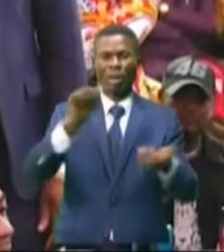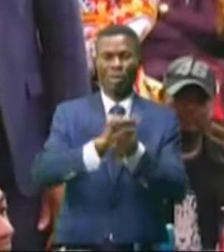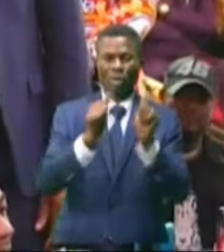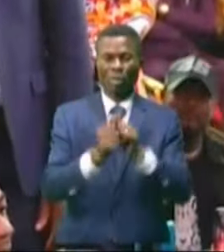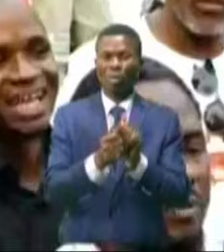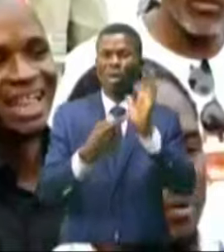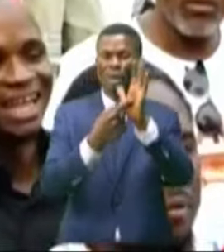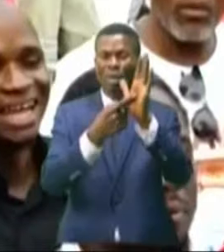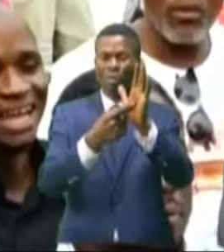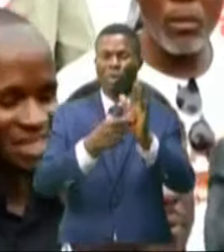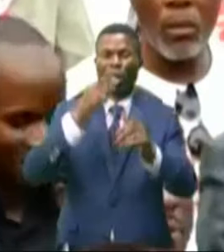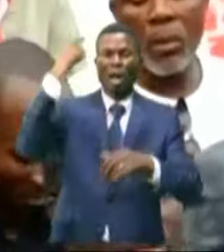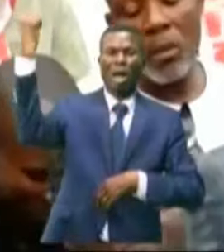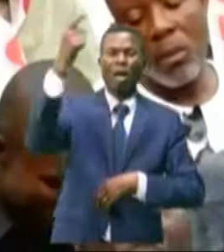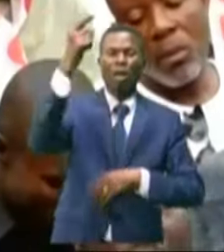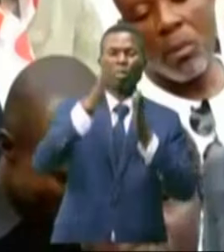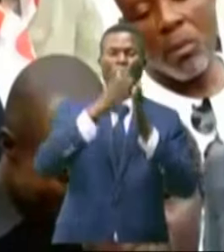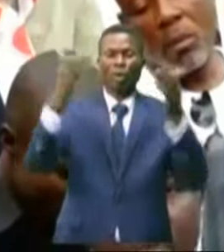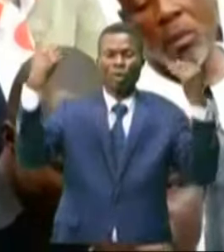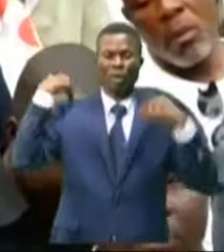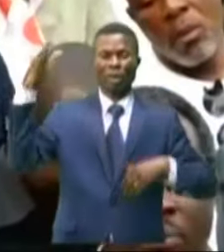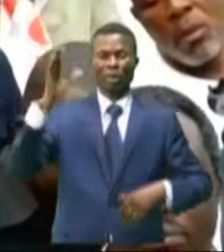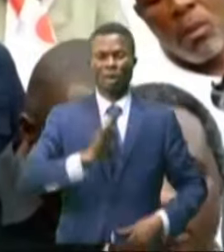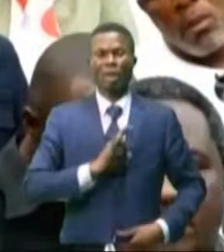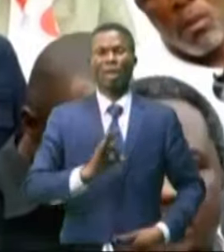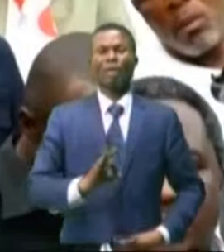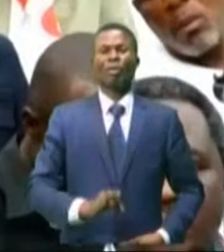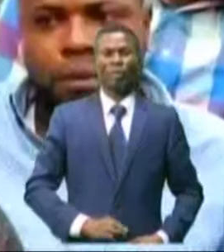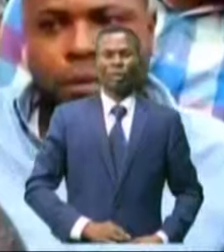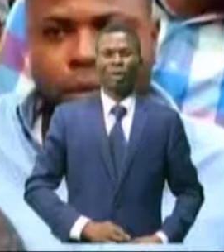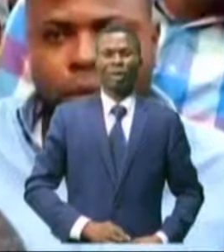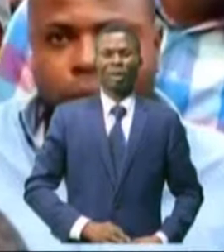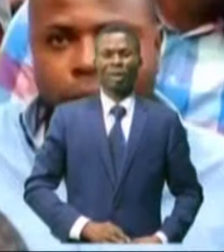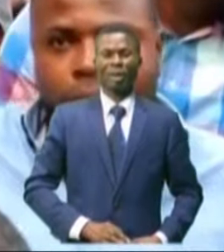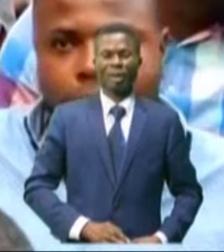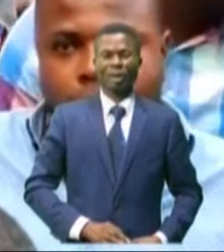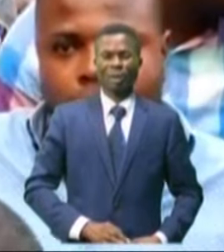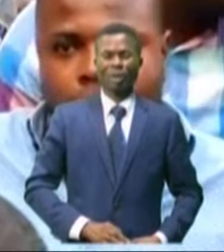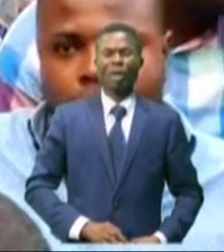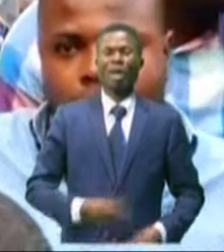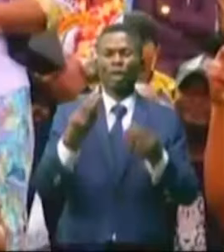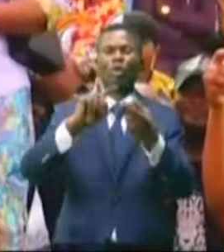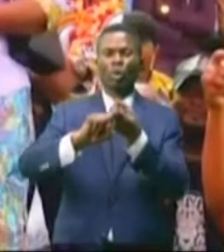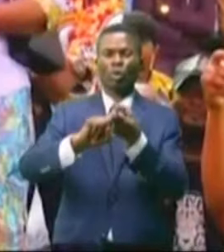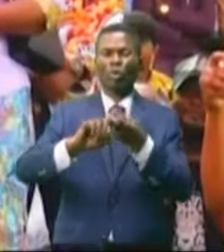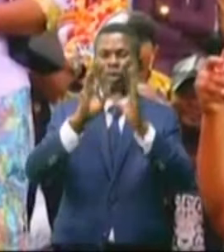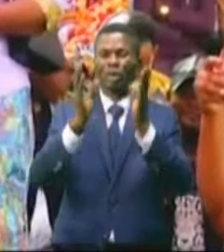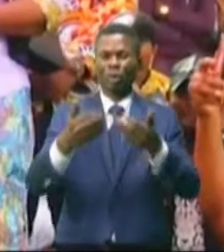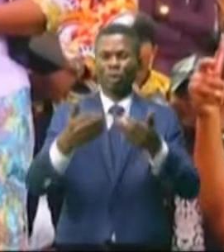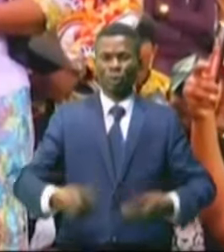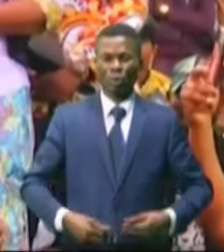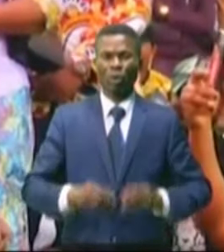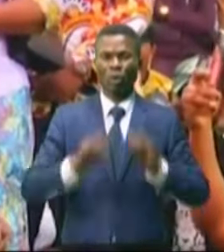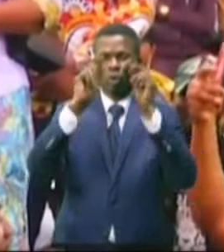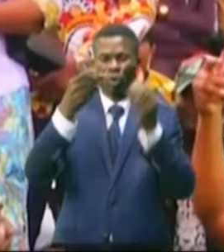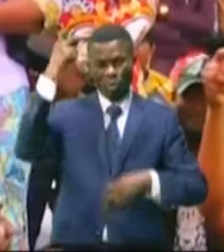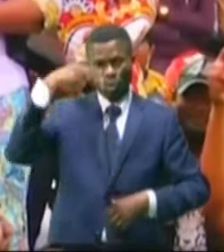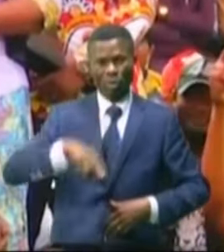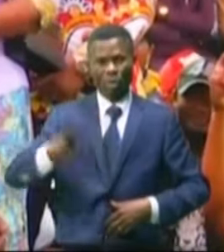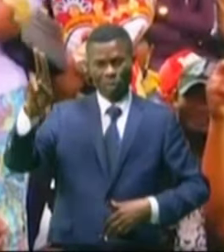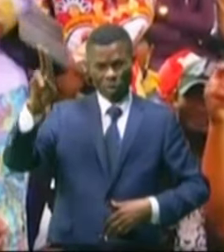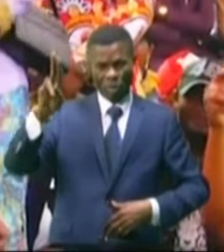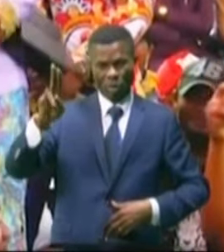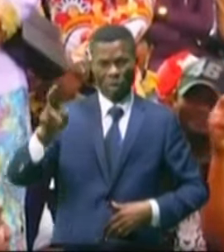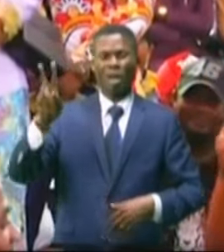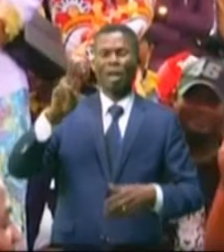démontrer à la fin du monde que le chef de l'État, Félix Antoine Tshisekedi Tshilombo, fait confiance à la jeunesse de l'UDPS qui est fer de lance de